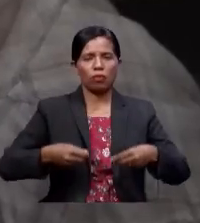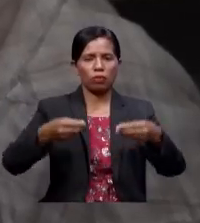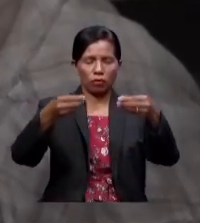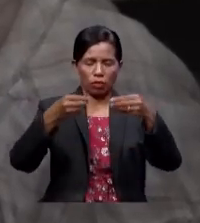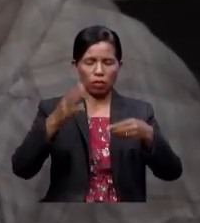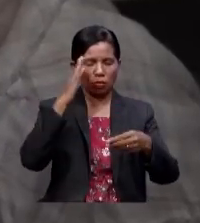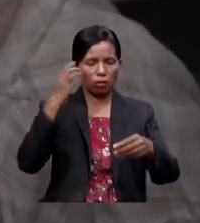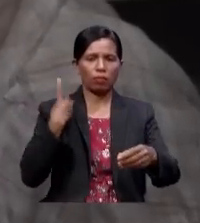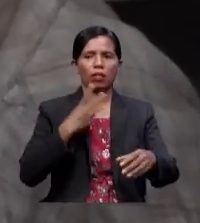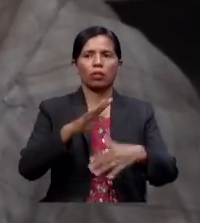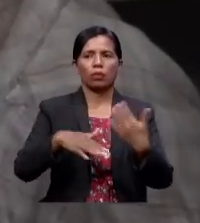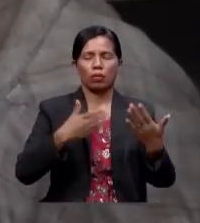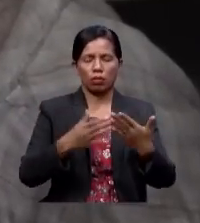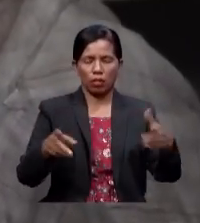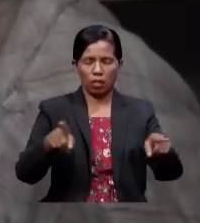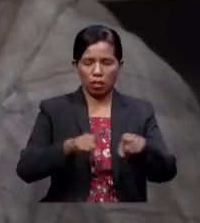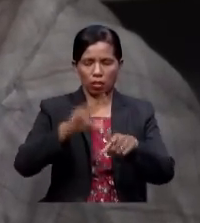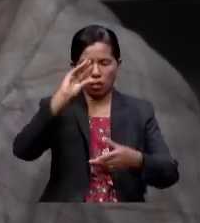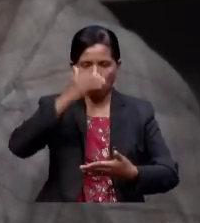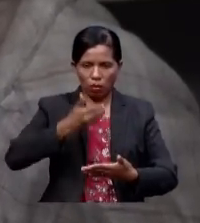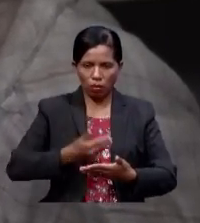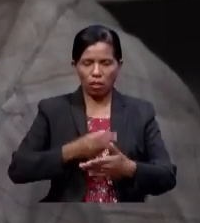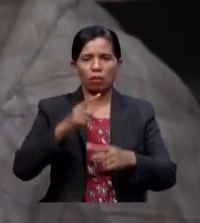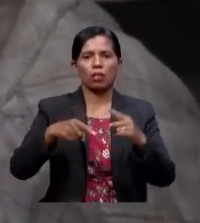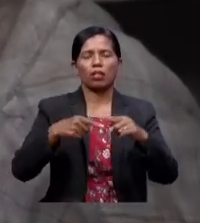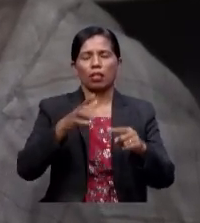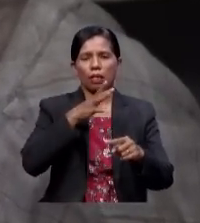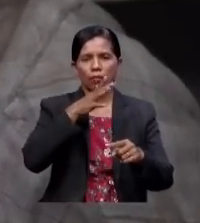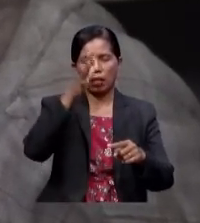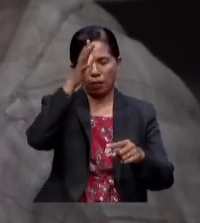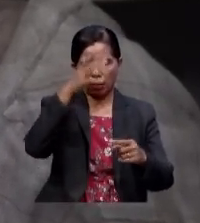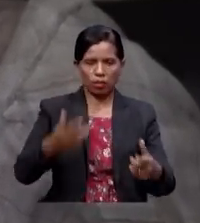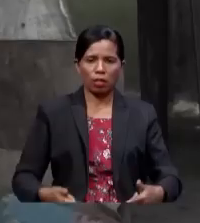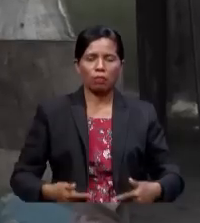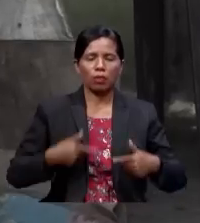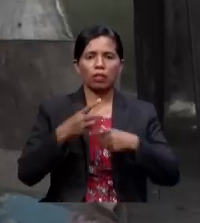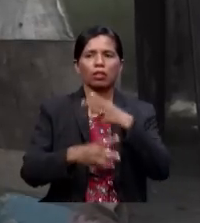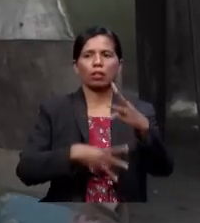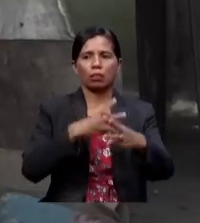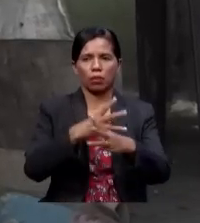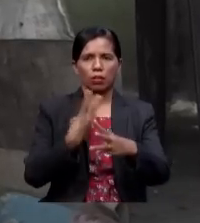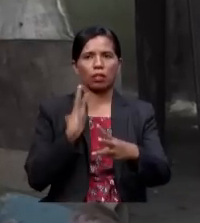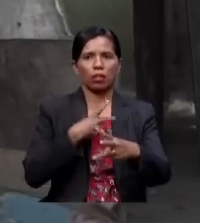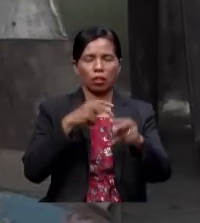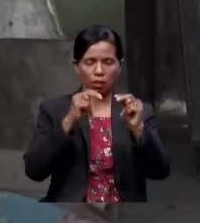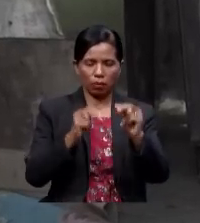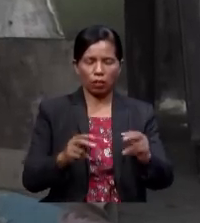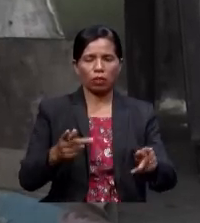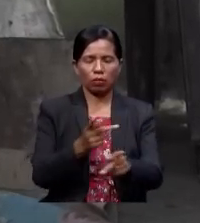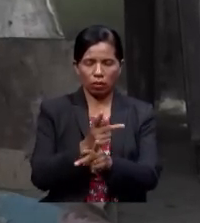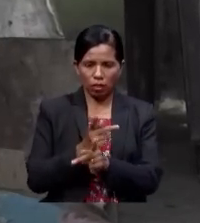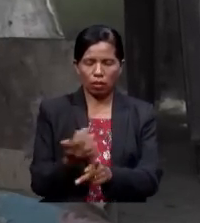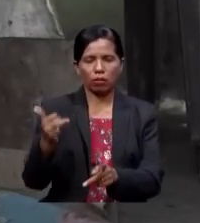hotu katak nudar oang bain hira ina ngaman se Moris ia mundu ita precisa atu kuidado sira ho